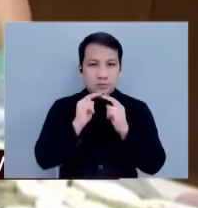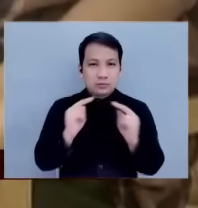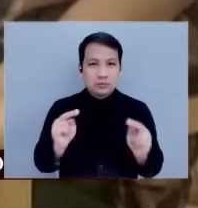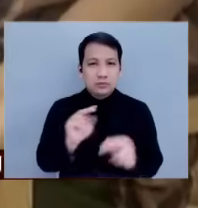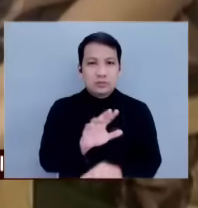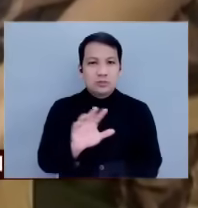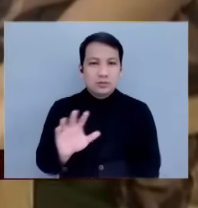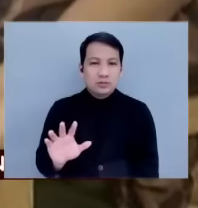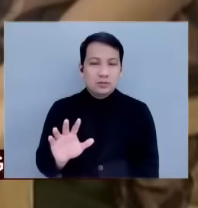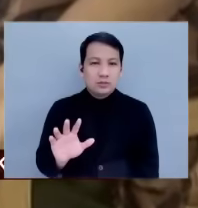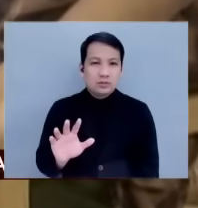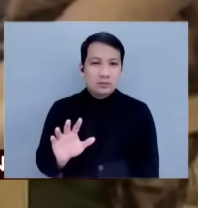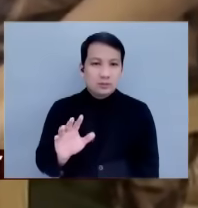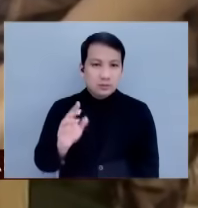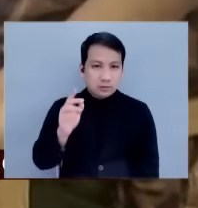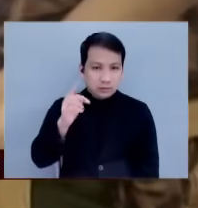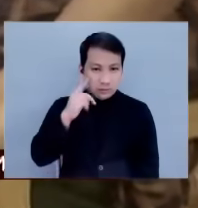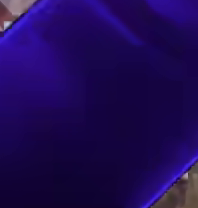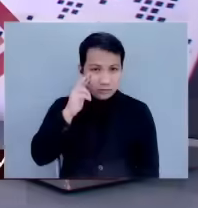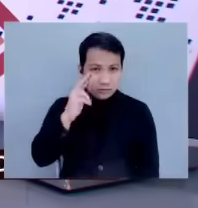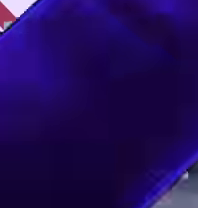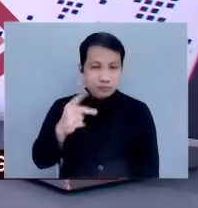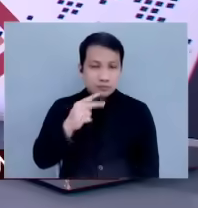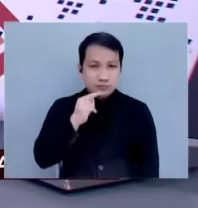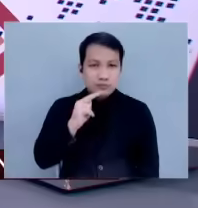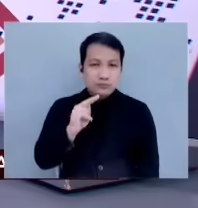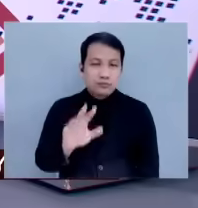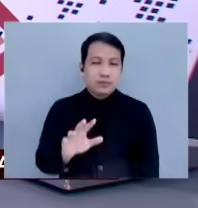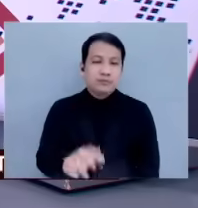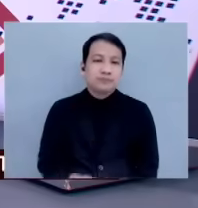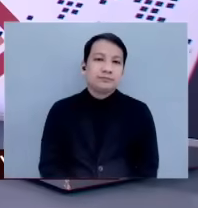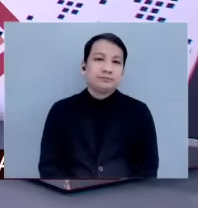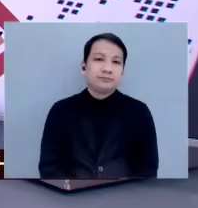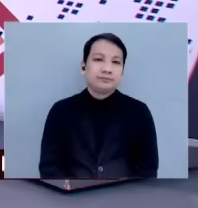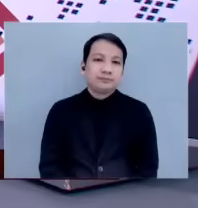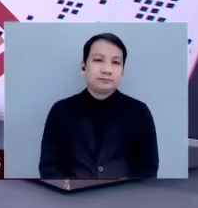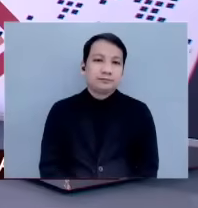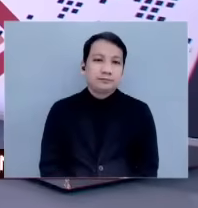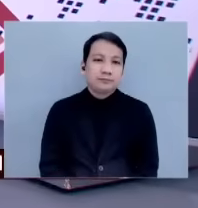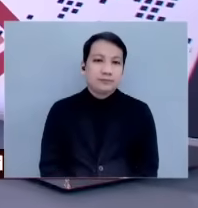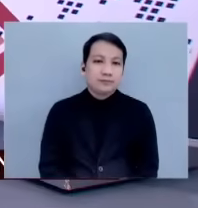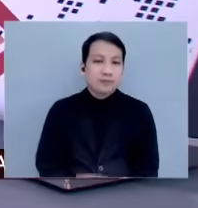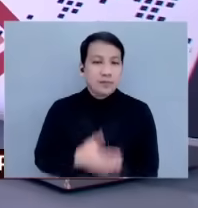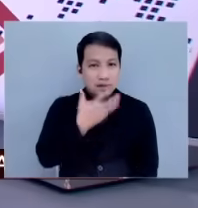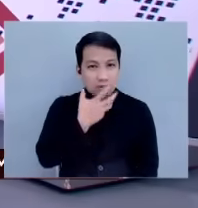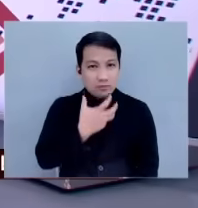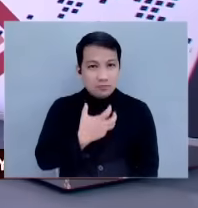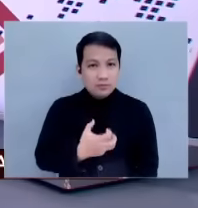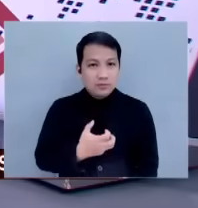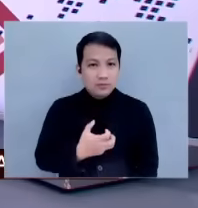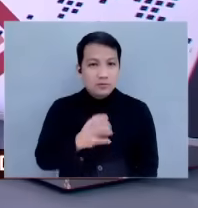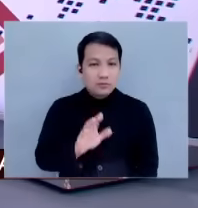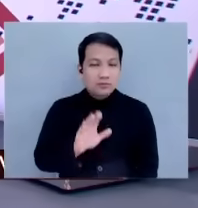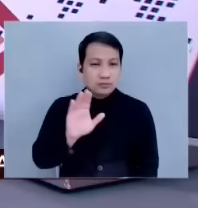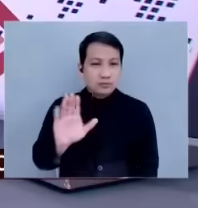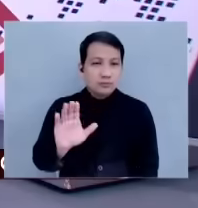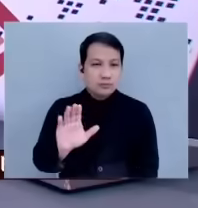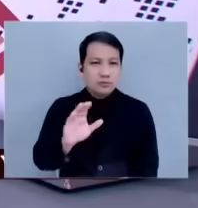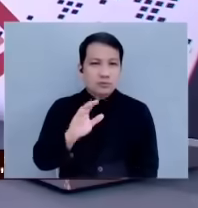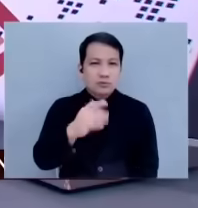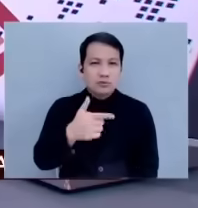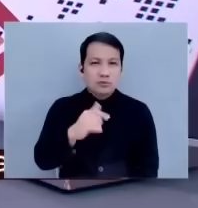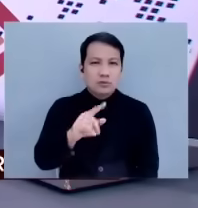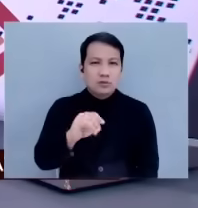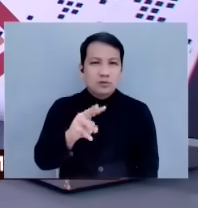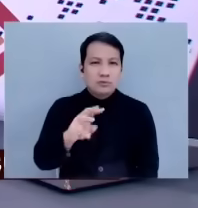frontline, Rainiel Pawid, News 5. Santa Claus is coming to Guatemala City. Pinamaskuhan niya mga batang